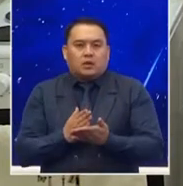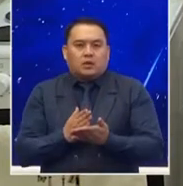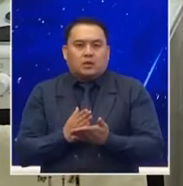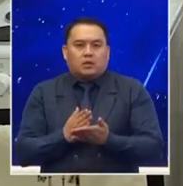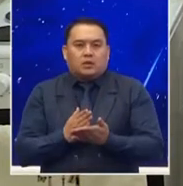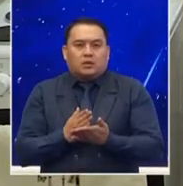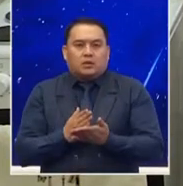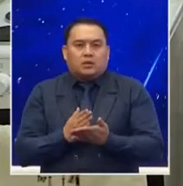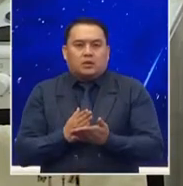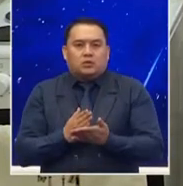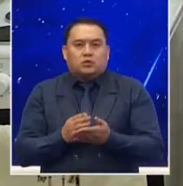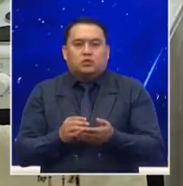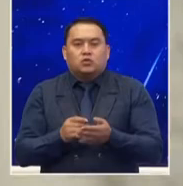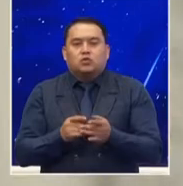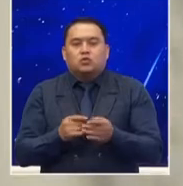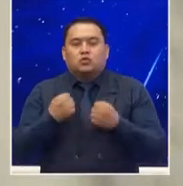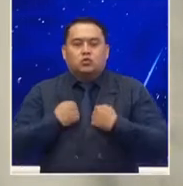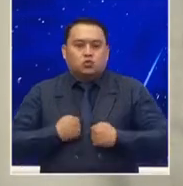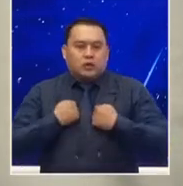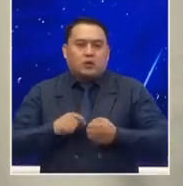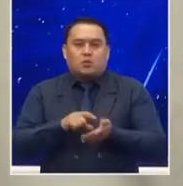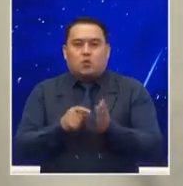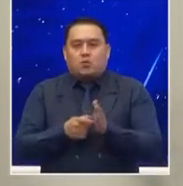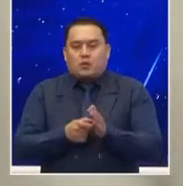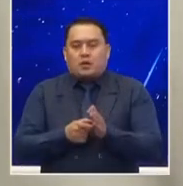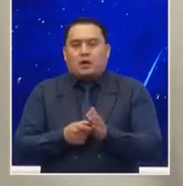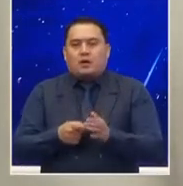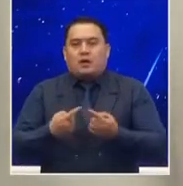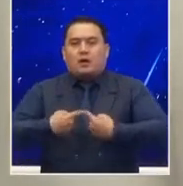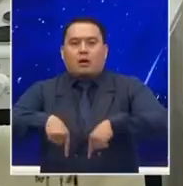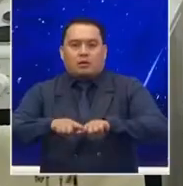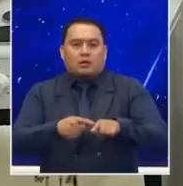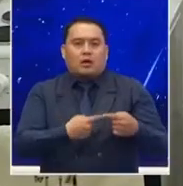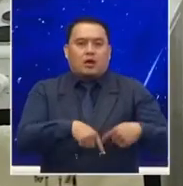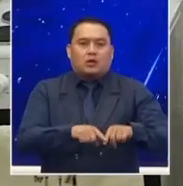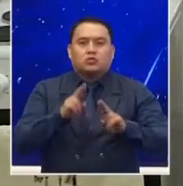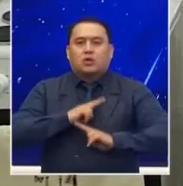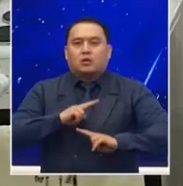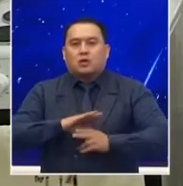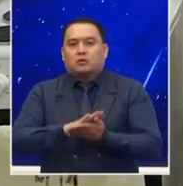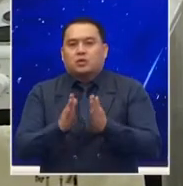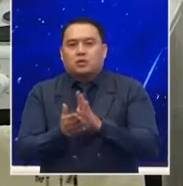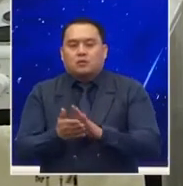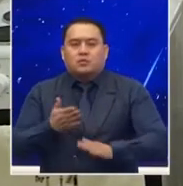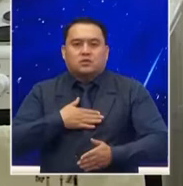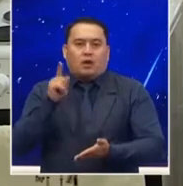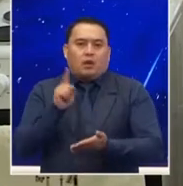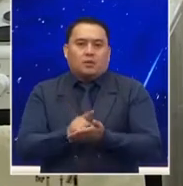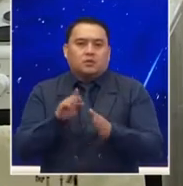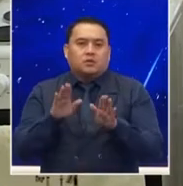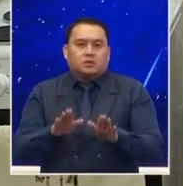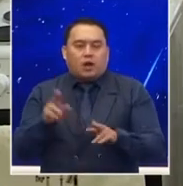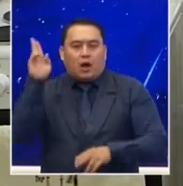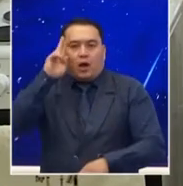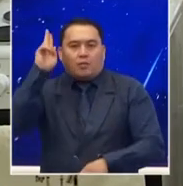де жуынатын жерлері де бөлек-бөлек. Бізге осындай жағдай жасап беріп отырған кезде, яғни біздің міндетіміз мұнда тек қана сабақ